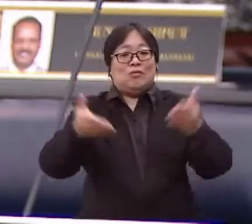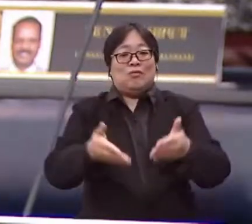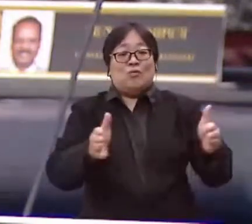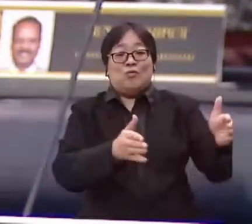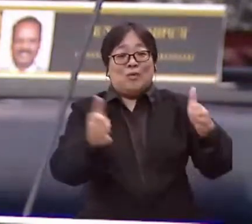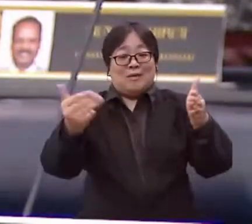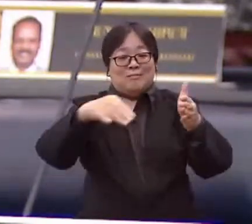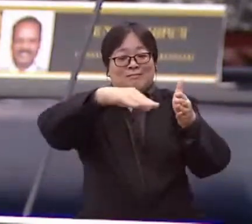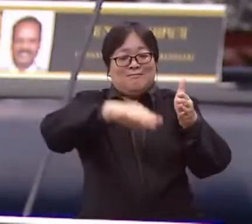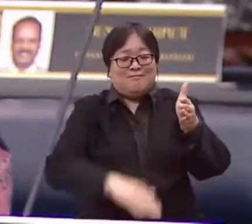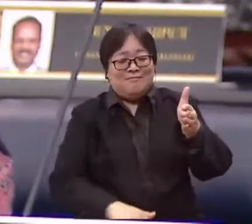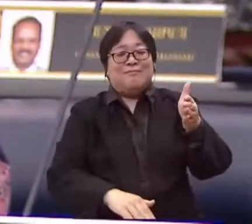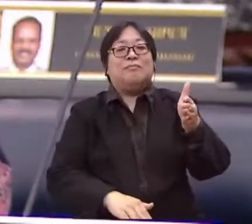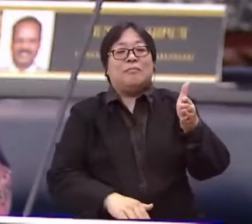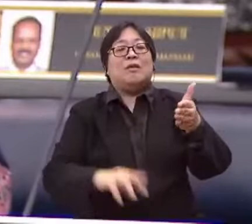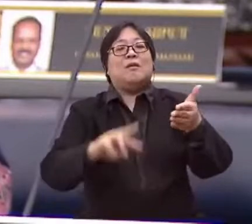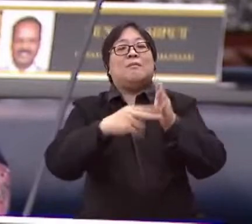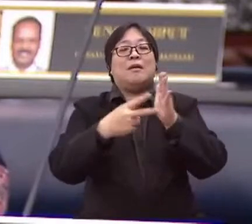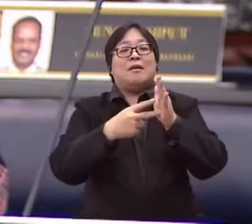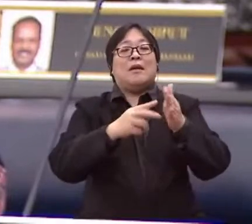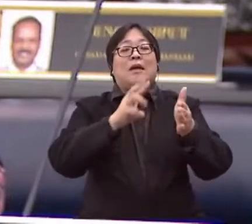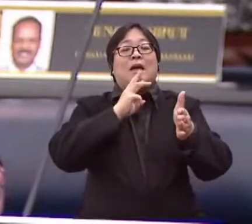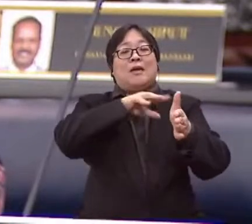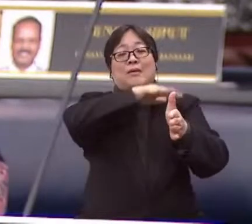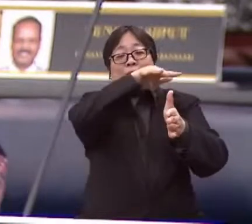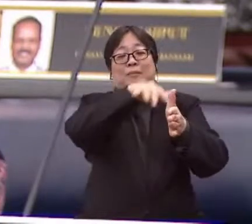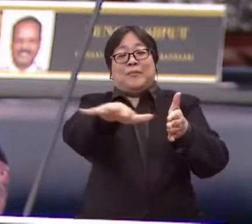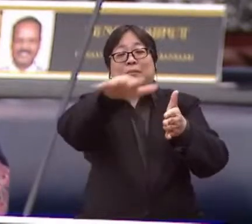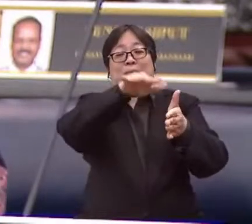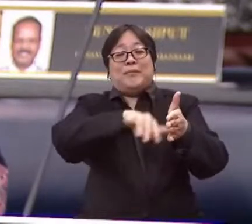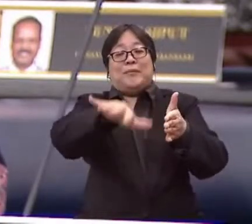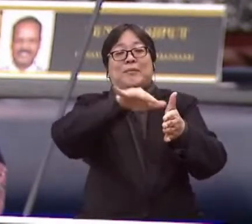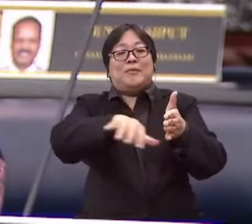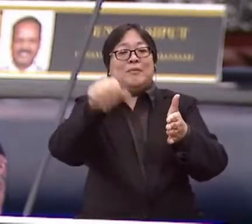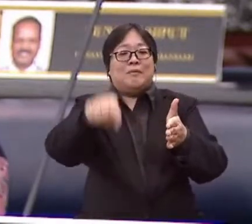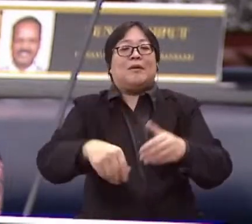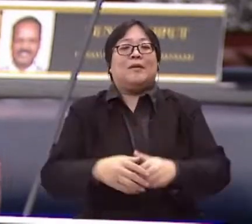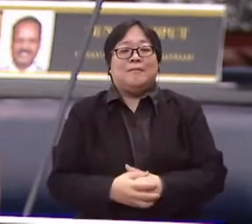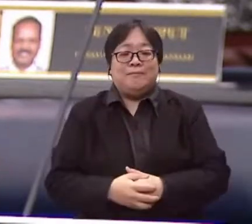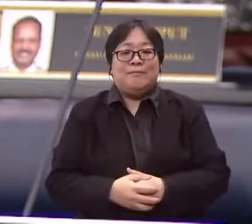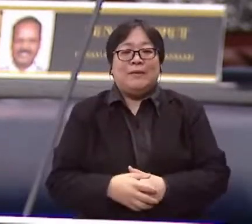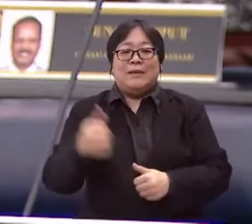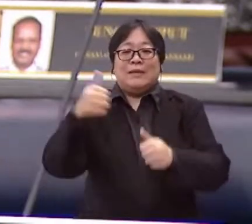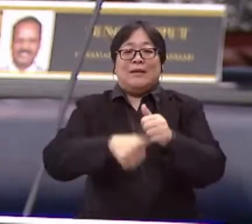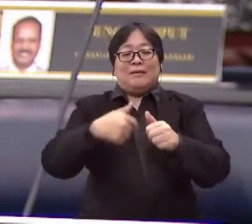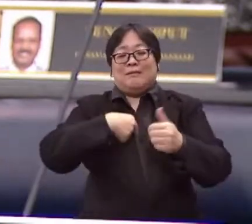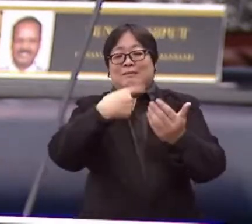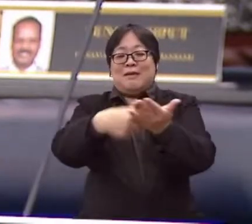ada supaya ini ditingkatkan Setiap